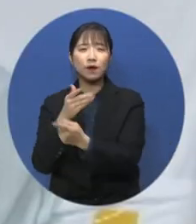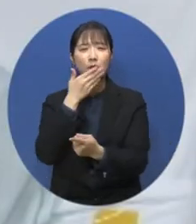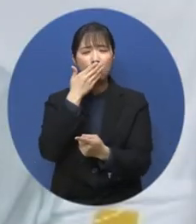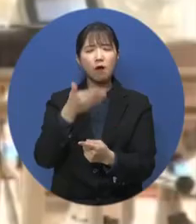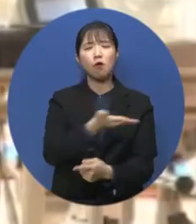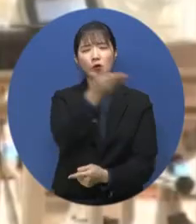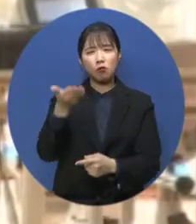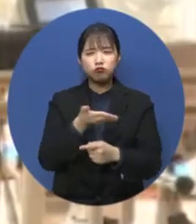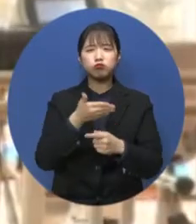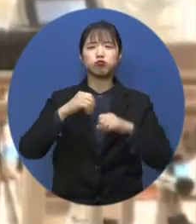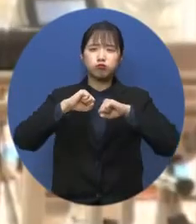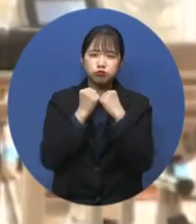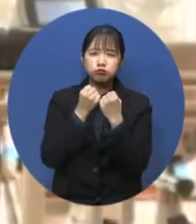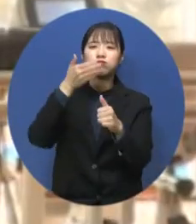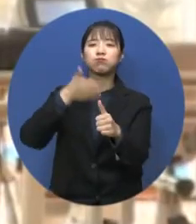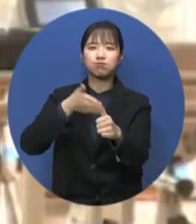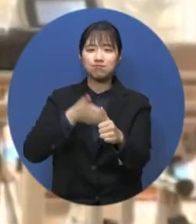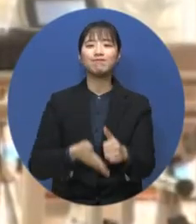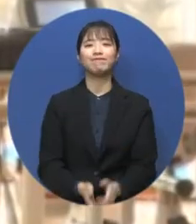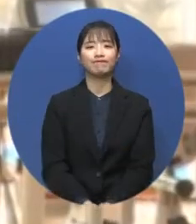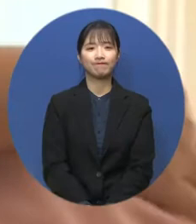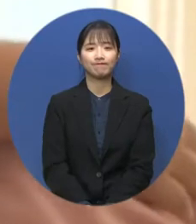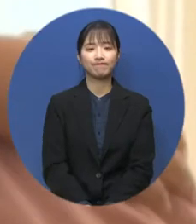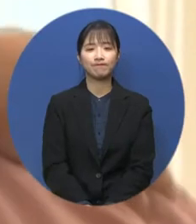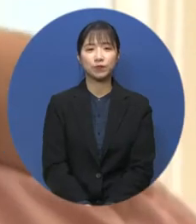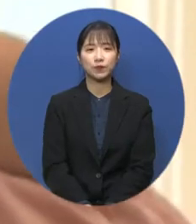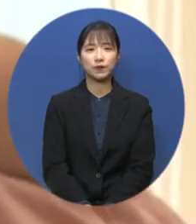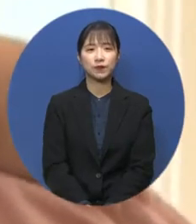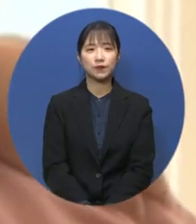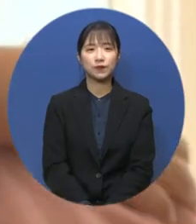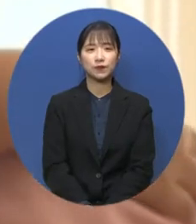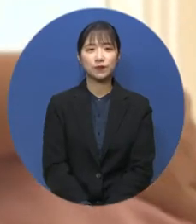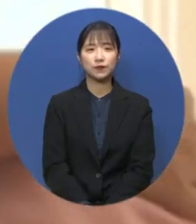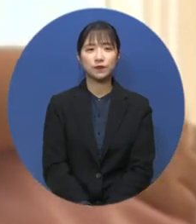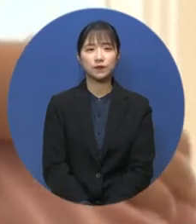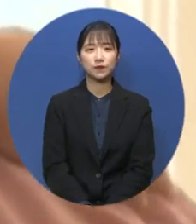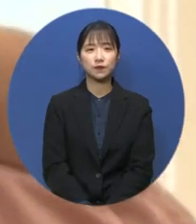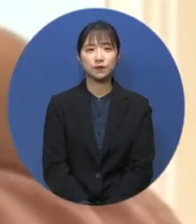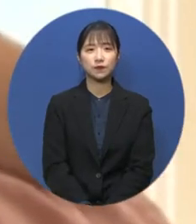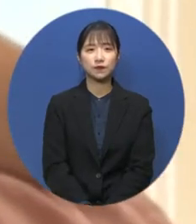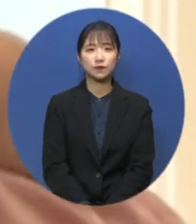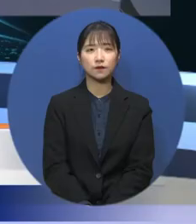협조해 줄 것을 당부했습니다. 복지TV 뉴스 박성용입니다.